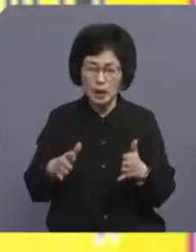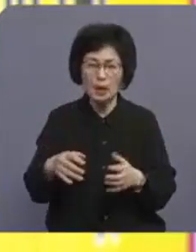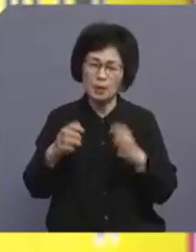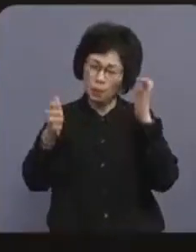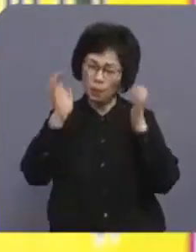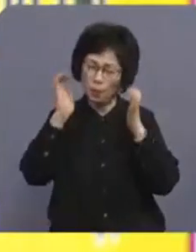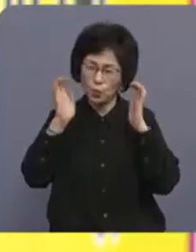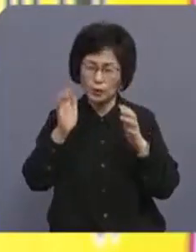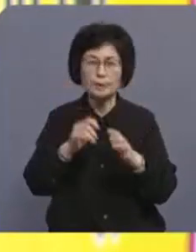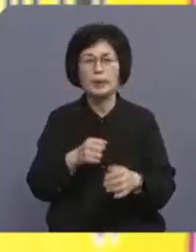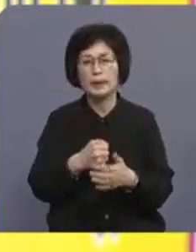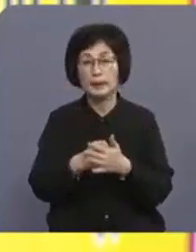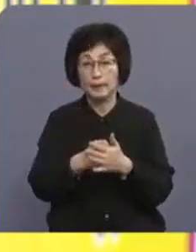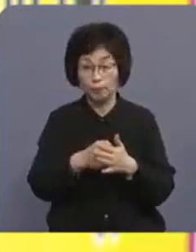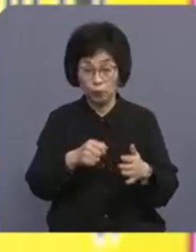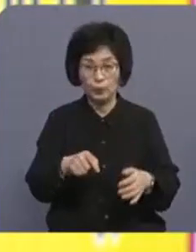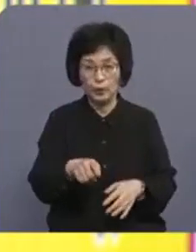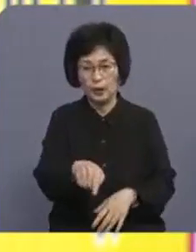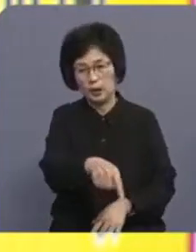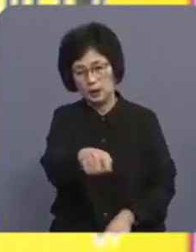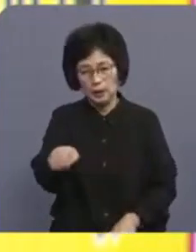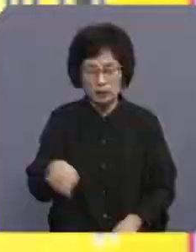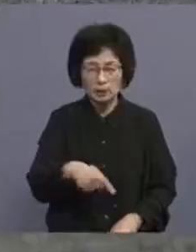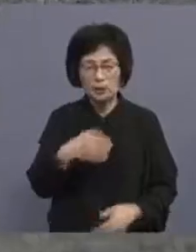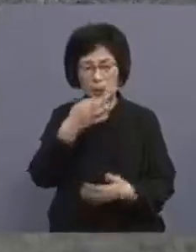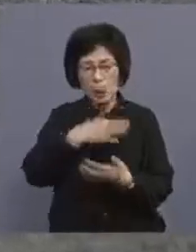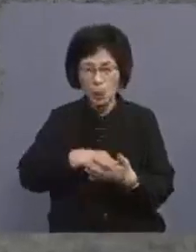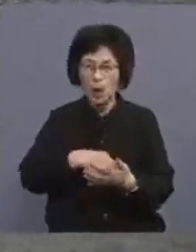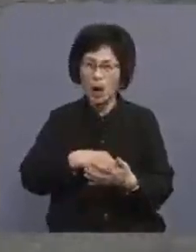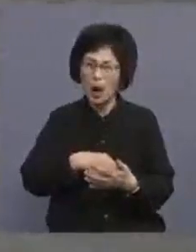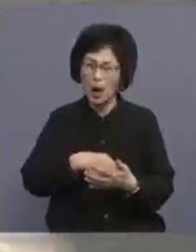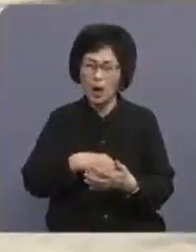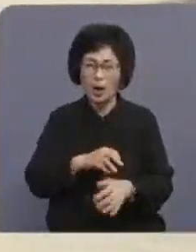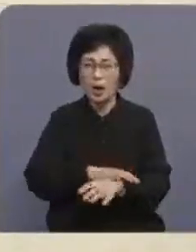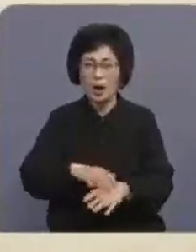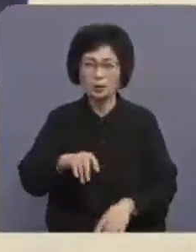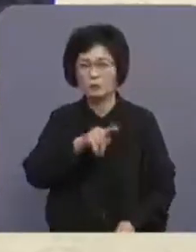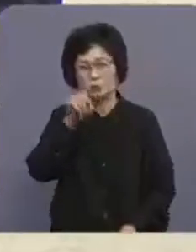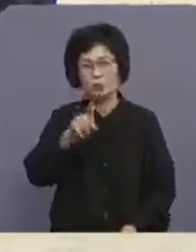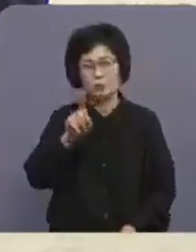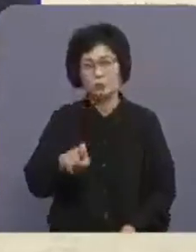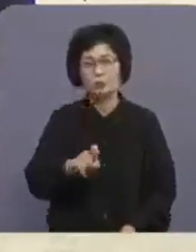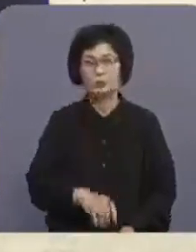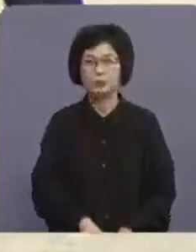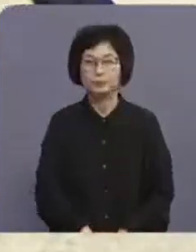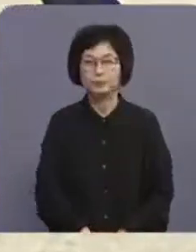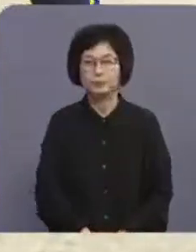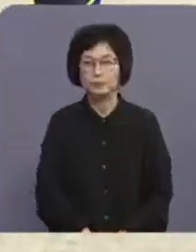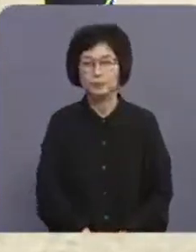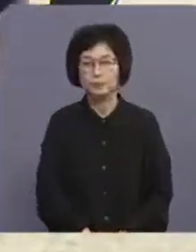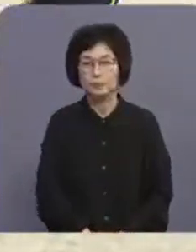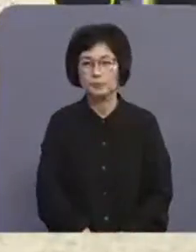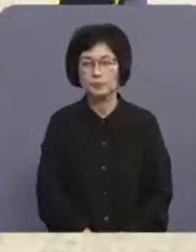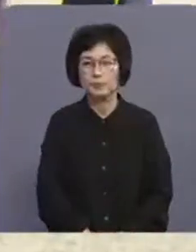얽혀 있는 만큼 통학로 개선에 효과를 거둘 수 있을지 미지수입니다. KBS 뉴스 김아른입니다.